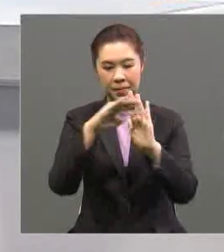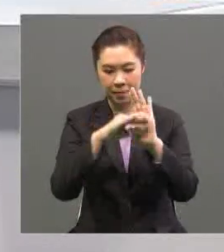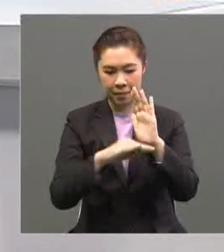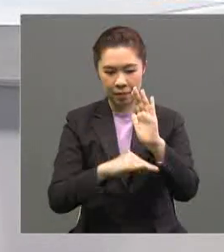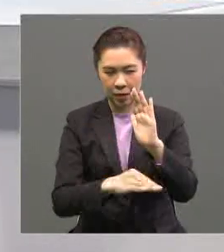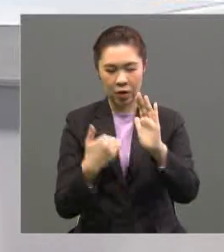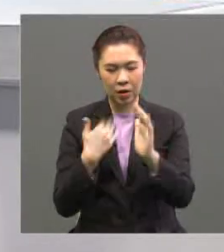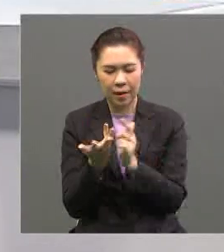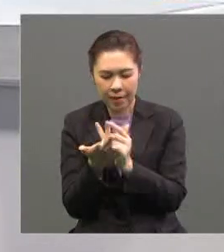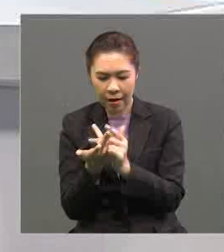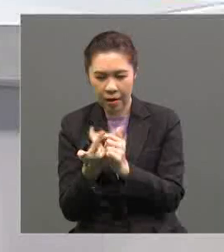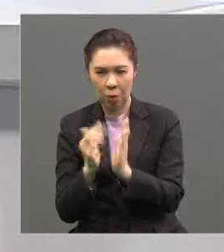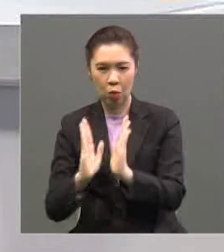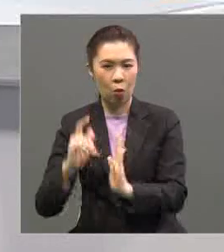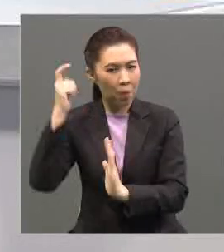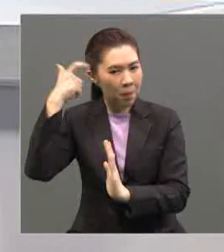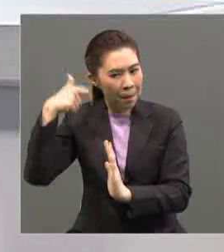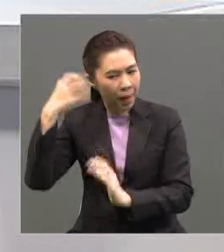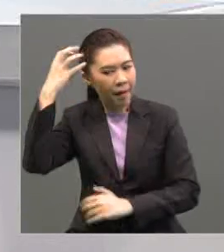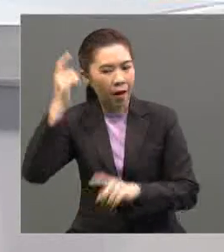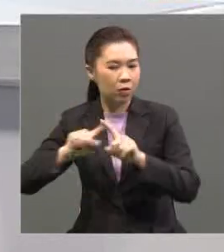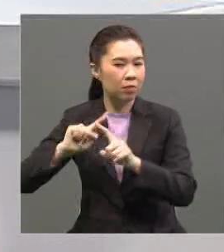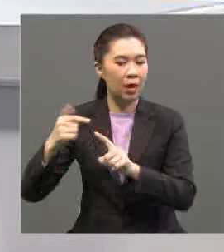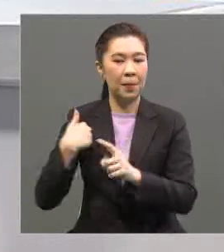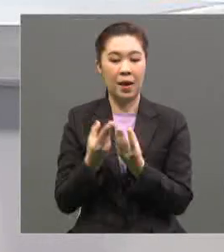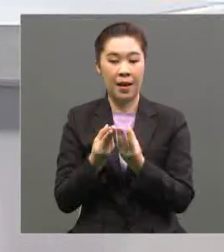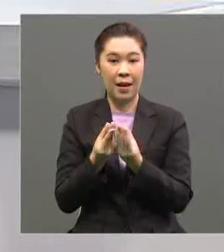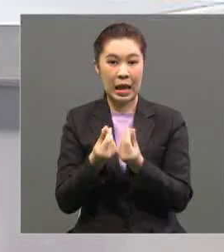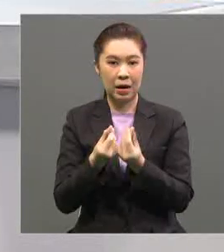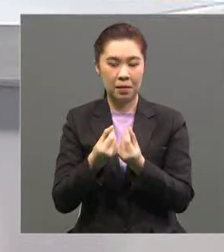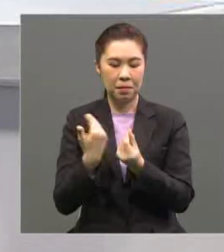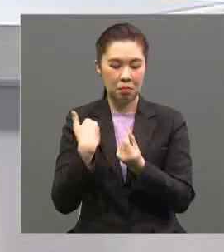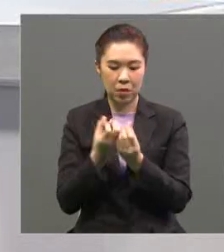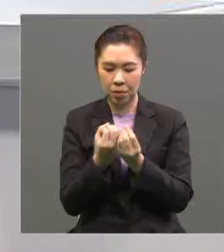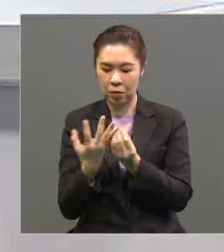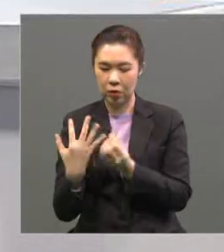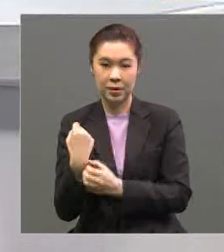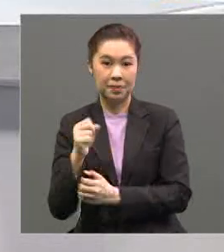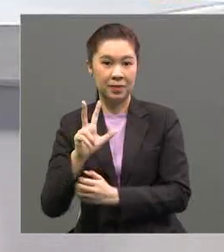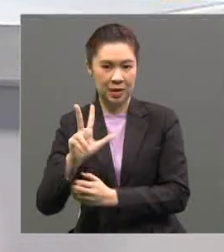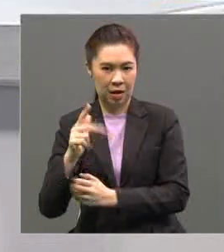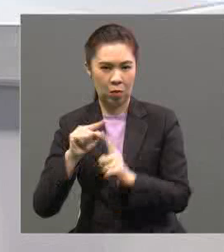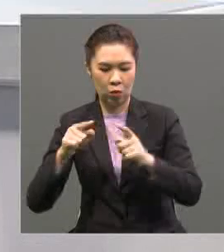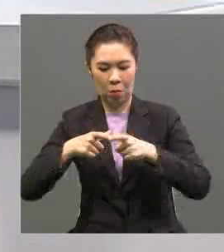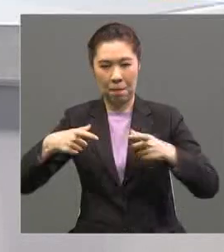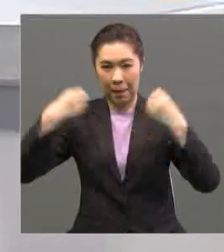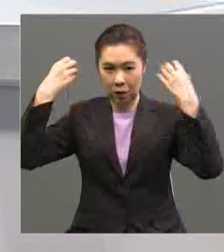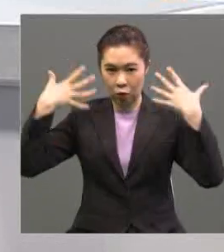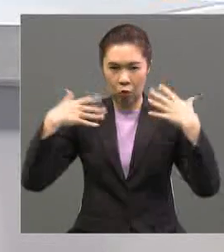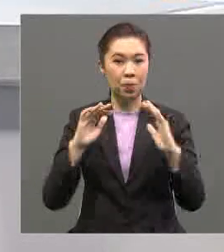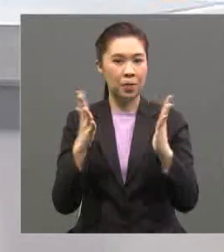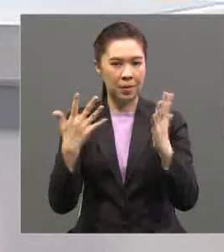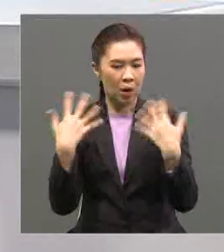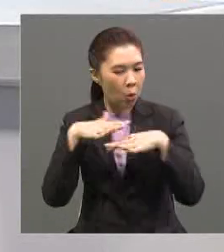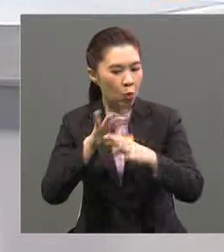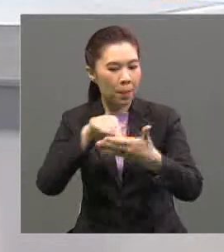รื่องของคนต่างด้าวที่แม้เขาจะมีเลข13หลักแต่ไม่ได้สัญชาติไทยเข้ารวมในจำนวนของราษฎรหรือเปล่านะครับ